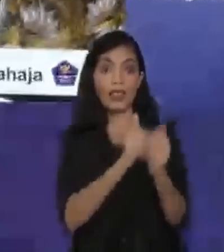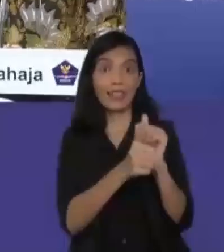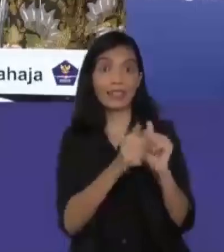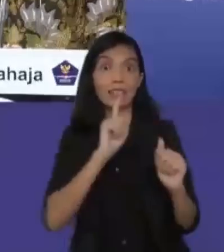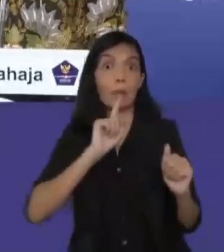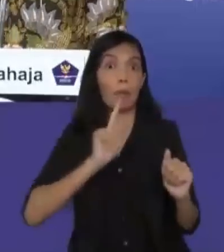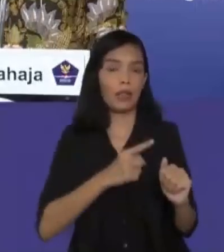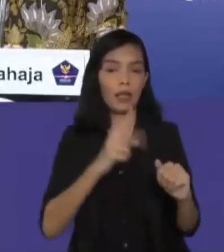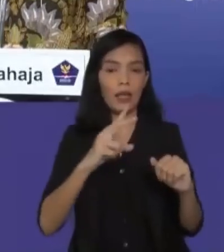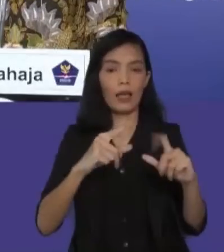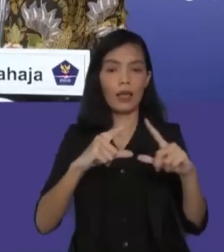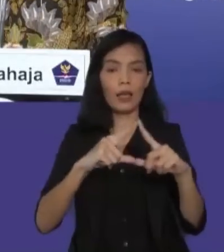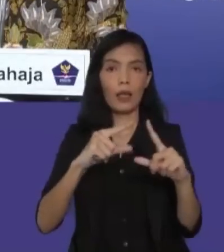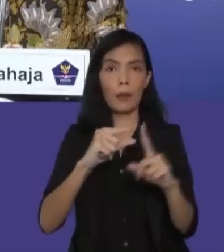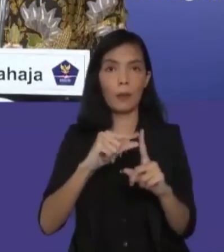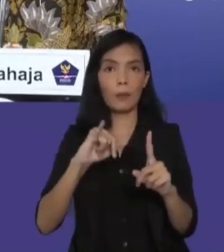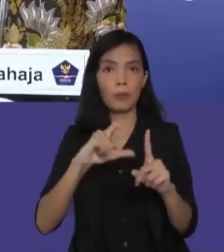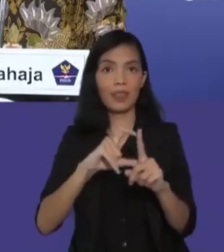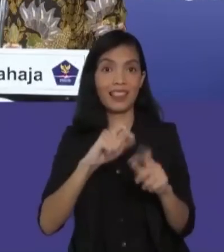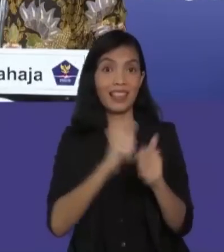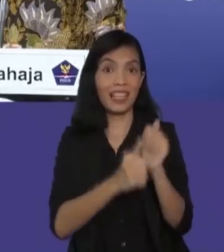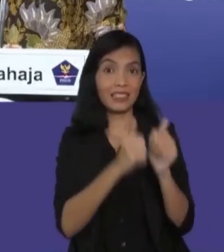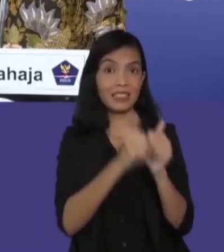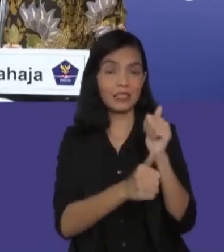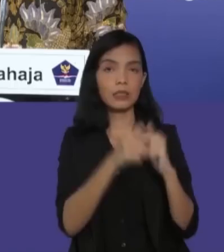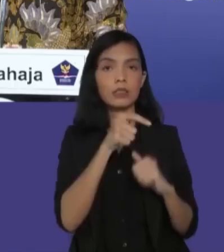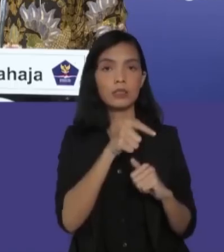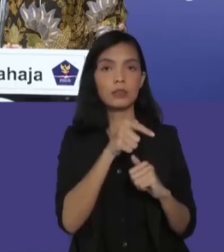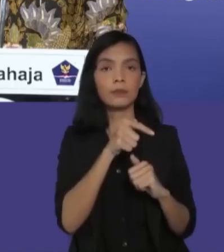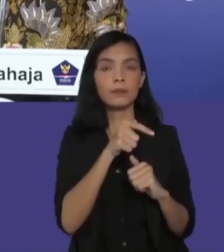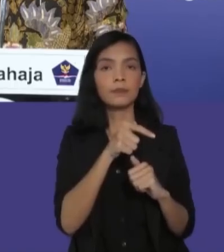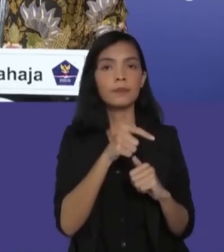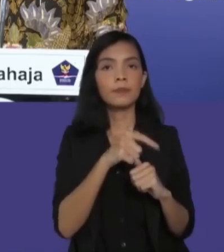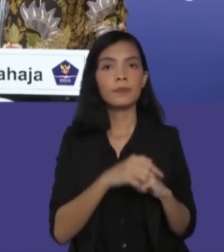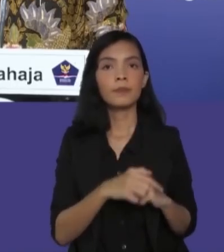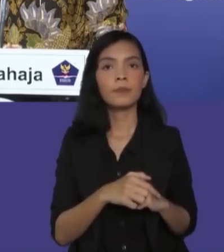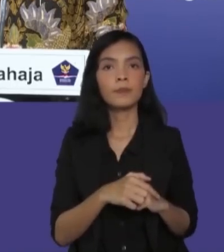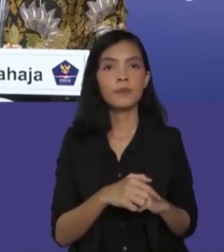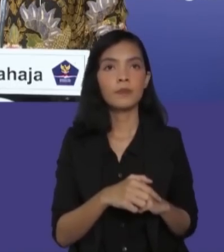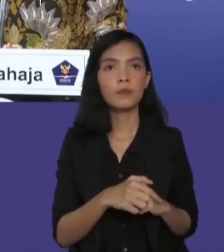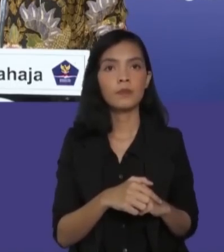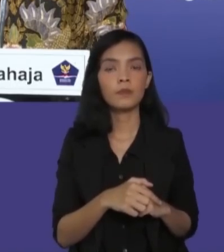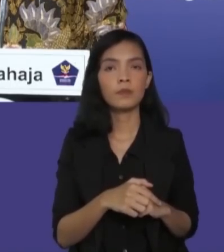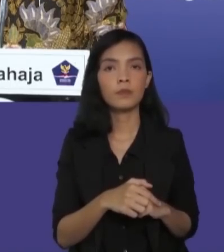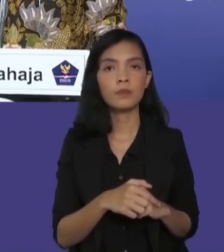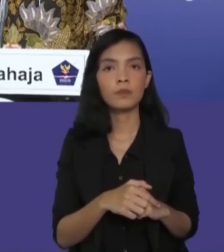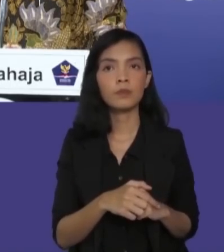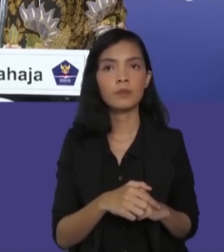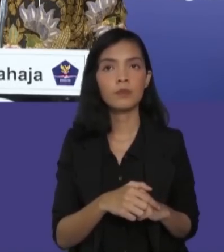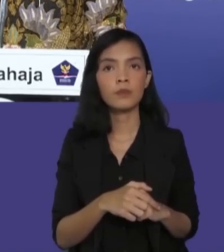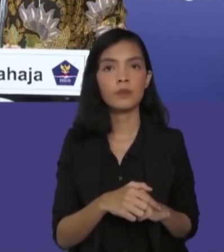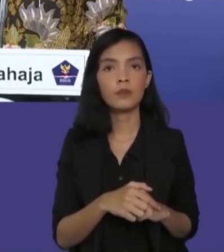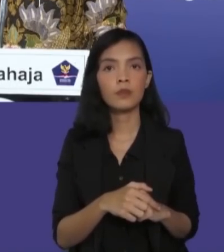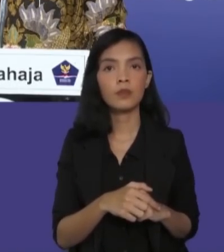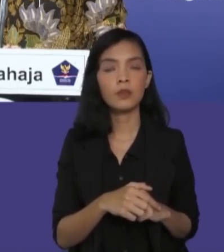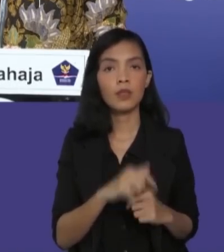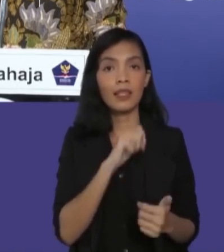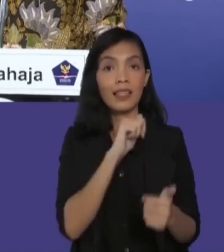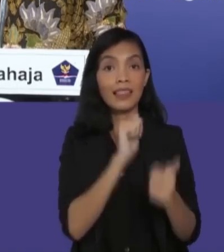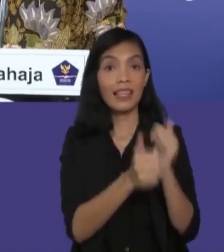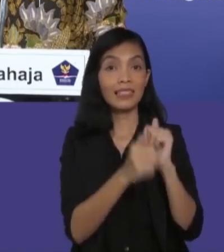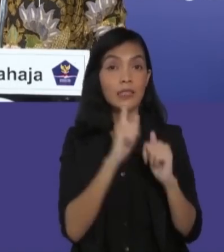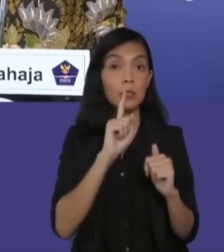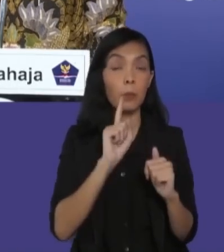atau yang rapid test, di mana yang untuk rapid test bisa disampaikan bahwa perkembangannya